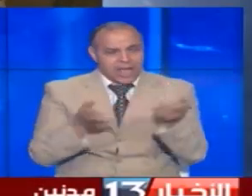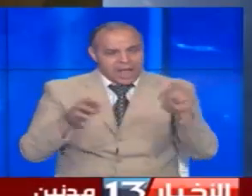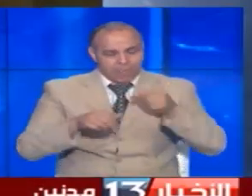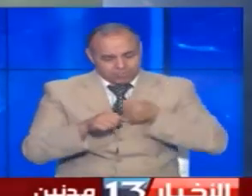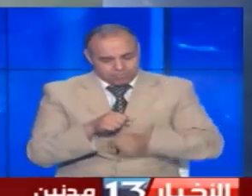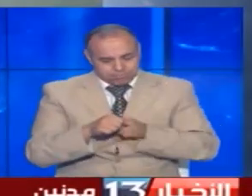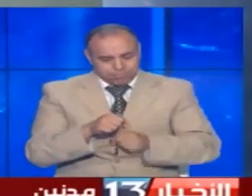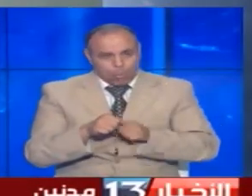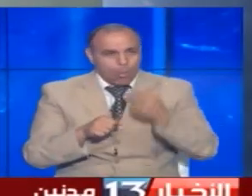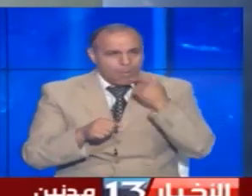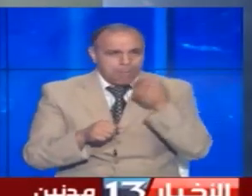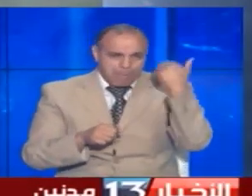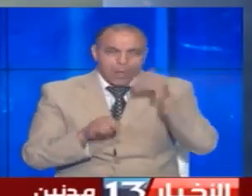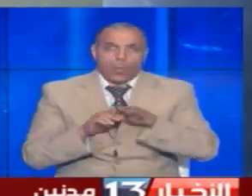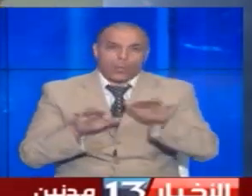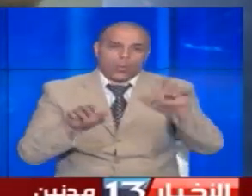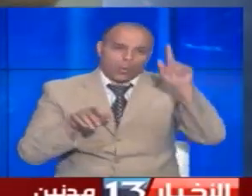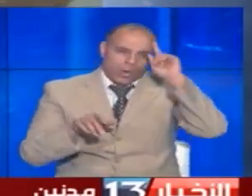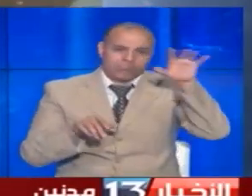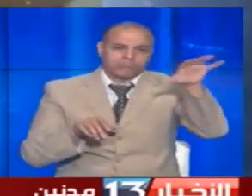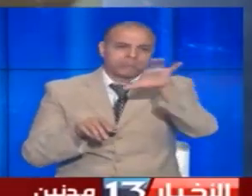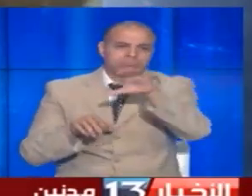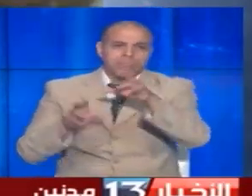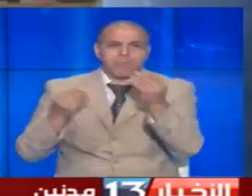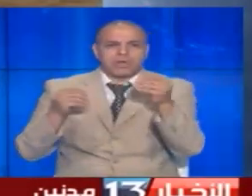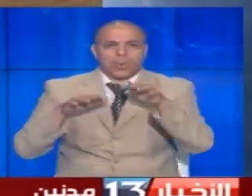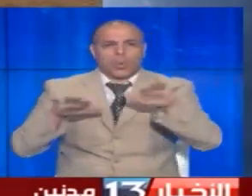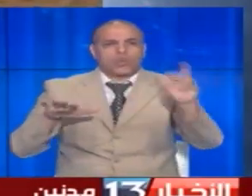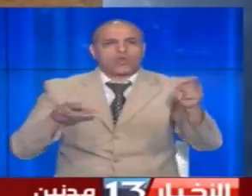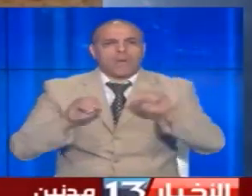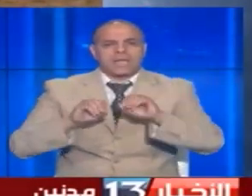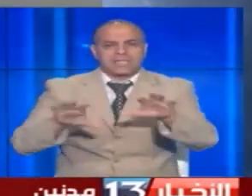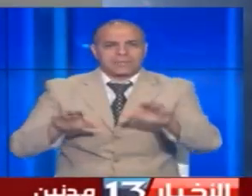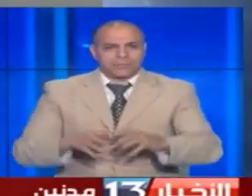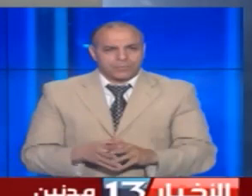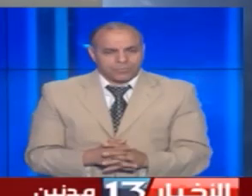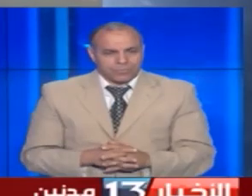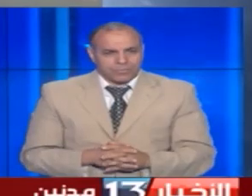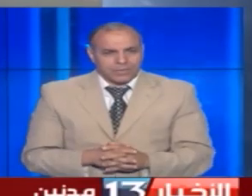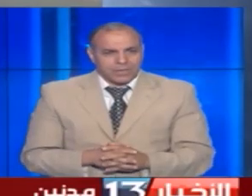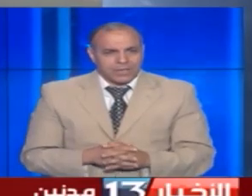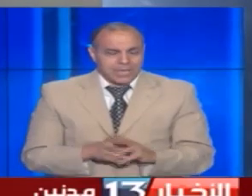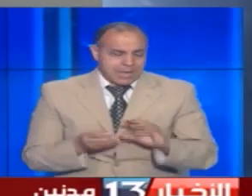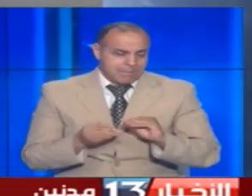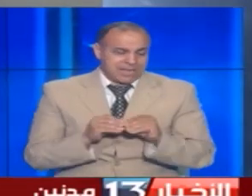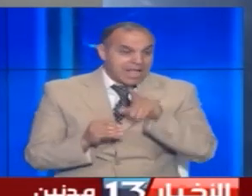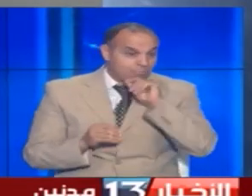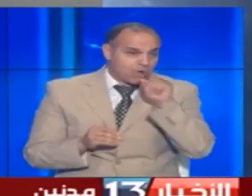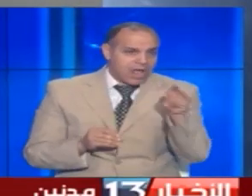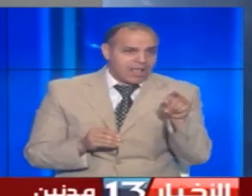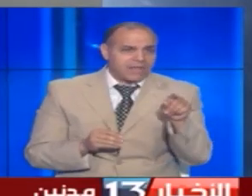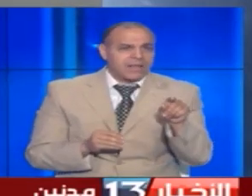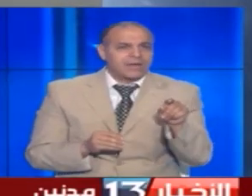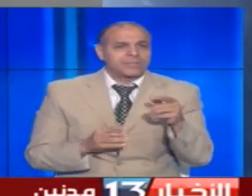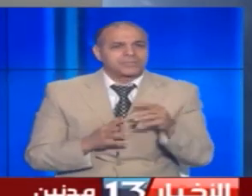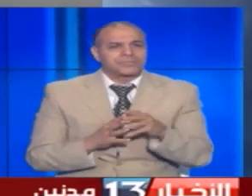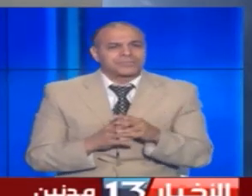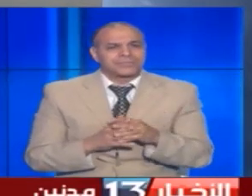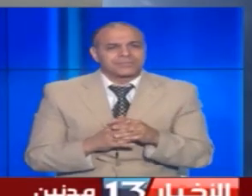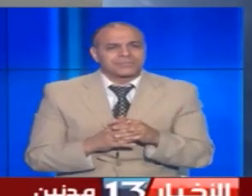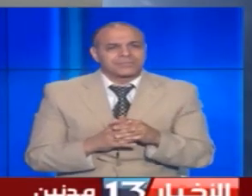اعماره واطلاقها في ان كان يتوجه طبيعيه هو من الاشكاليات الاخبار ان الطبيعي من